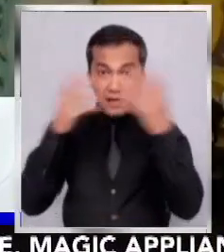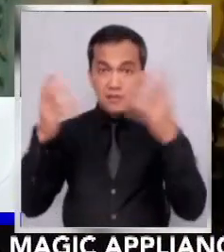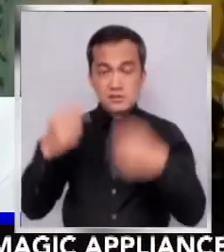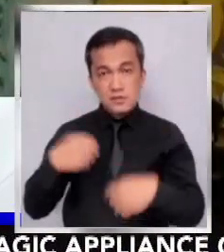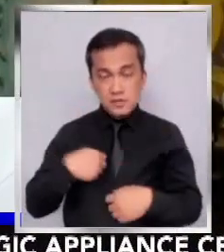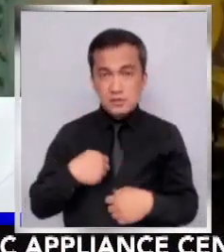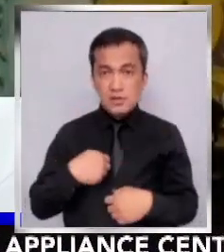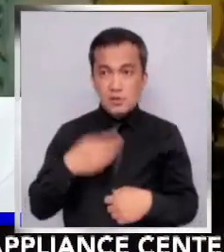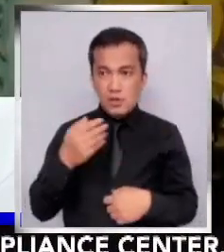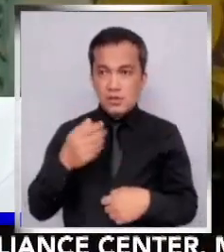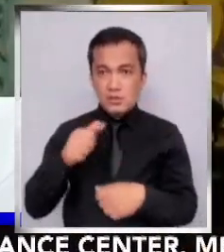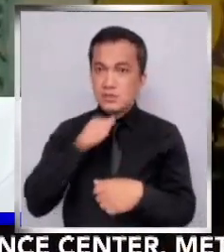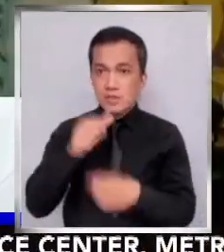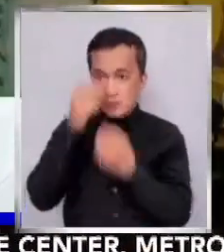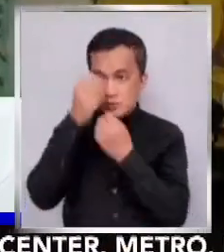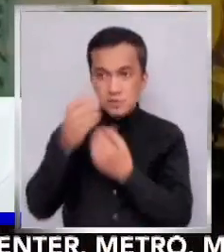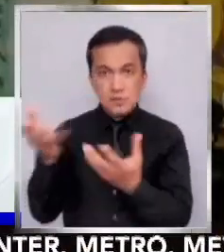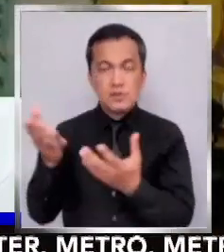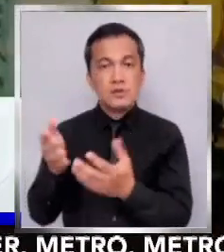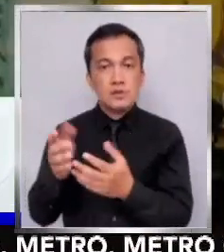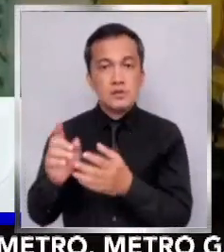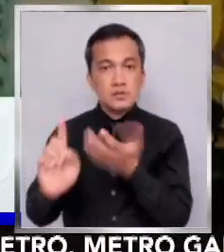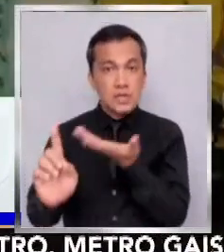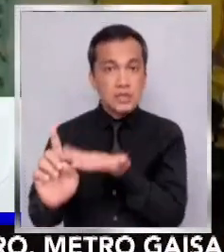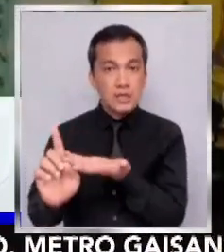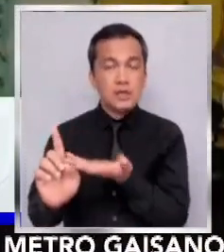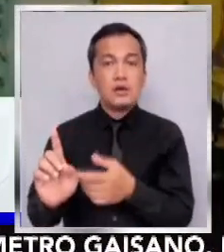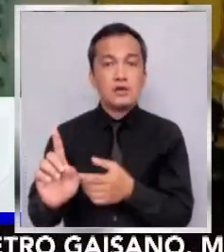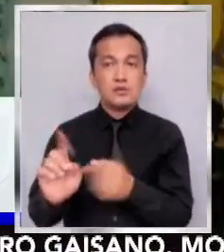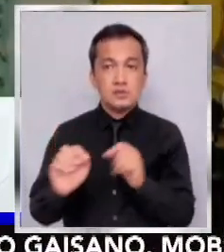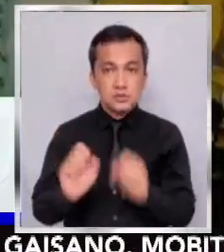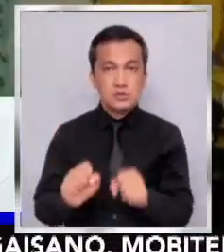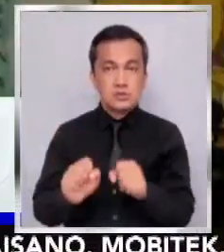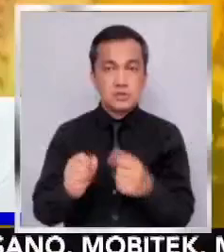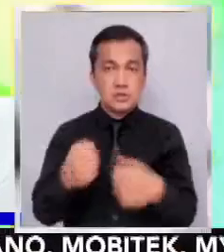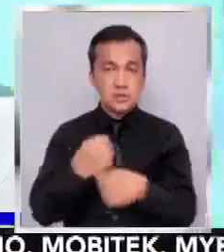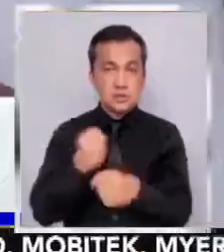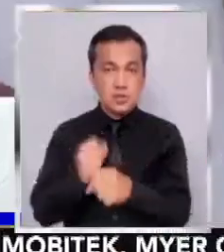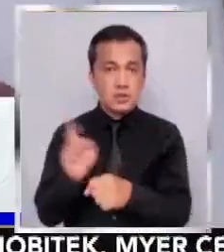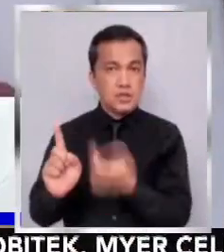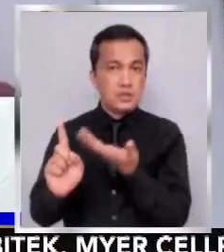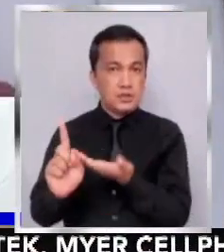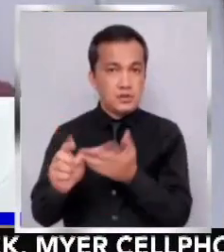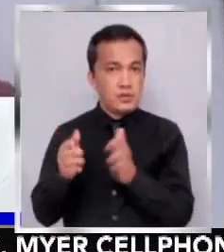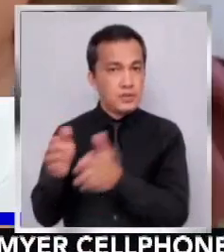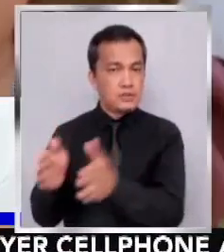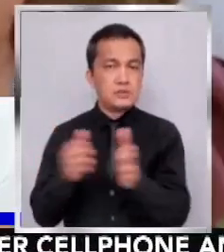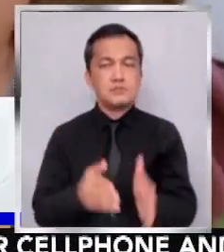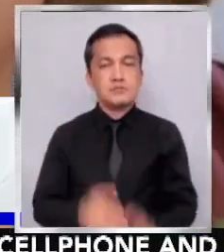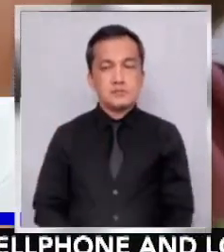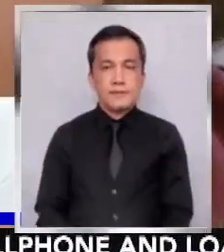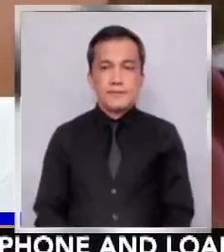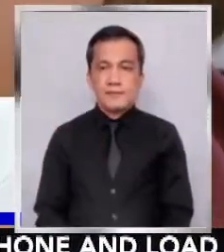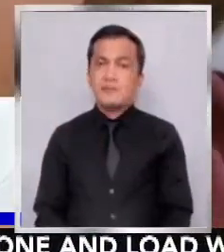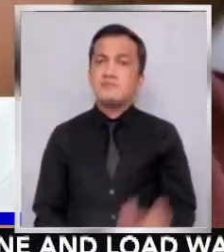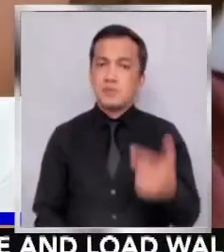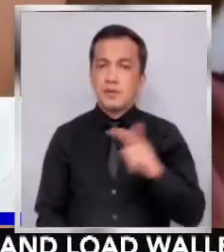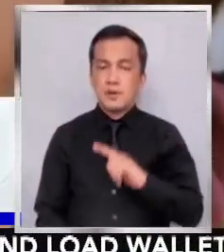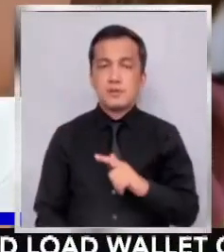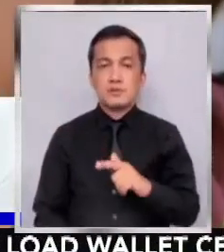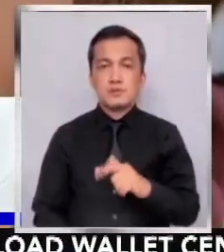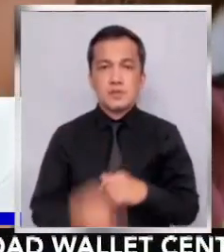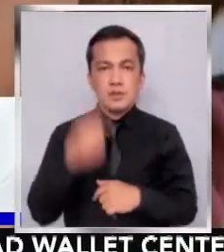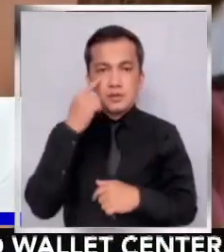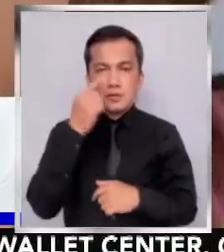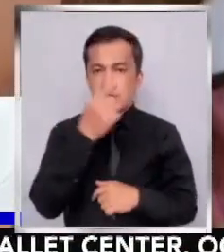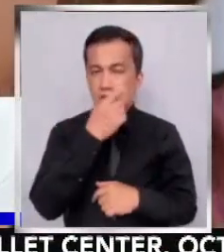sa kanya para nang sa ganun nakagawa agad siya ng paraan. Sa pagkawala ng paningin ni Lola